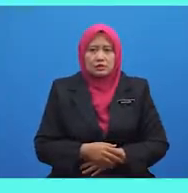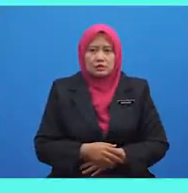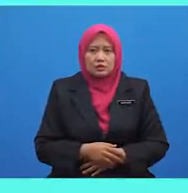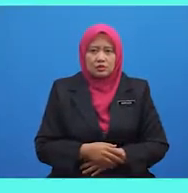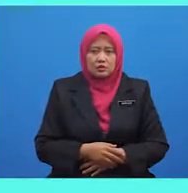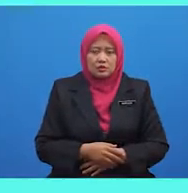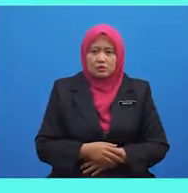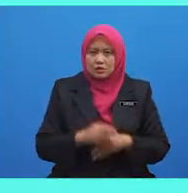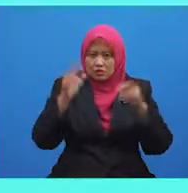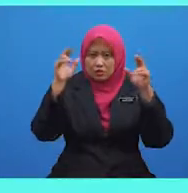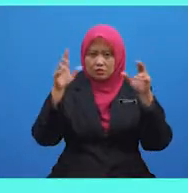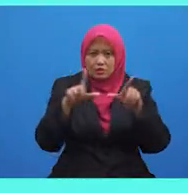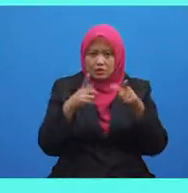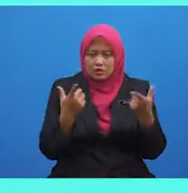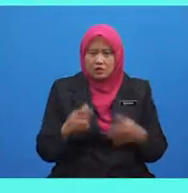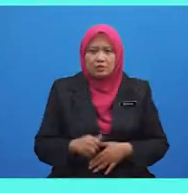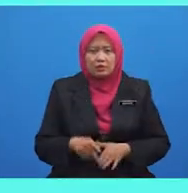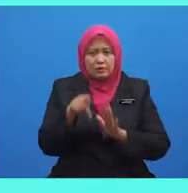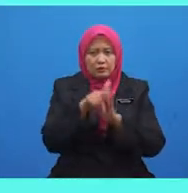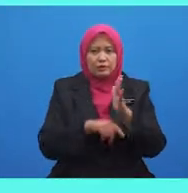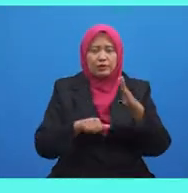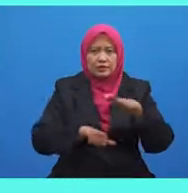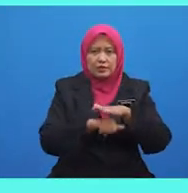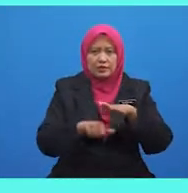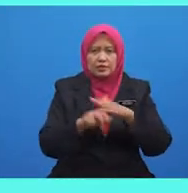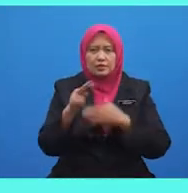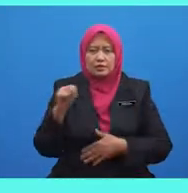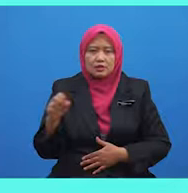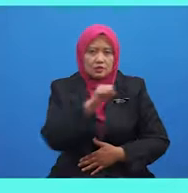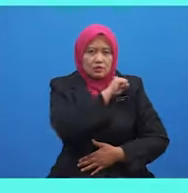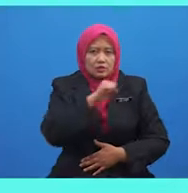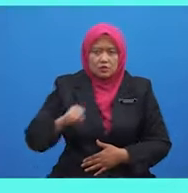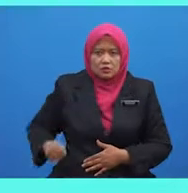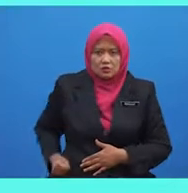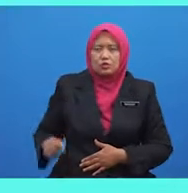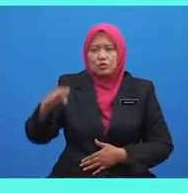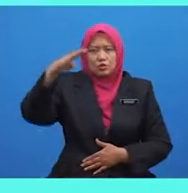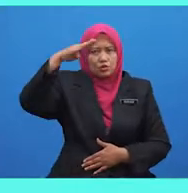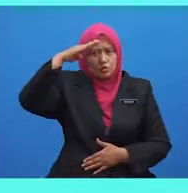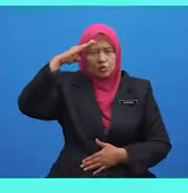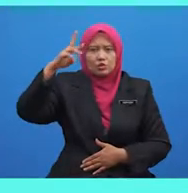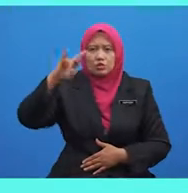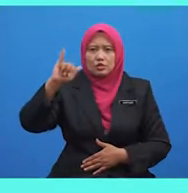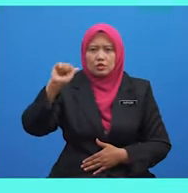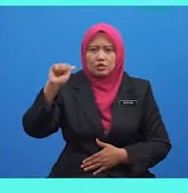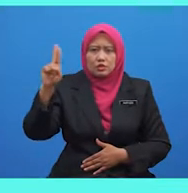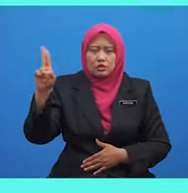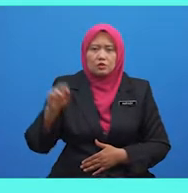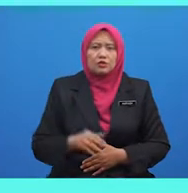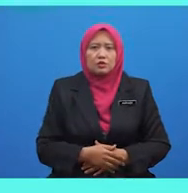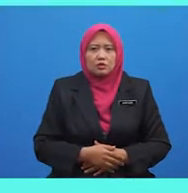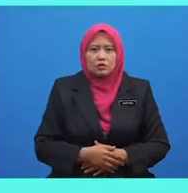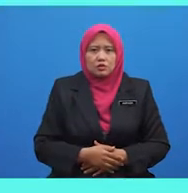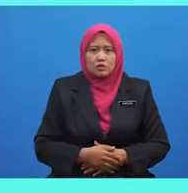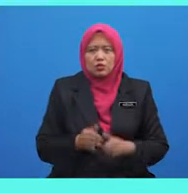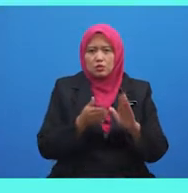6.1 pengasasan Kesultanan Johor Riau. Kesultanan Johor Riau diasaskan oleh